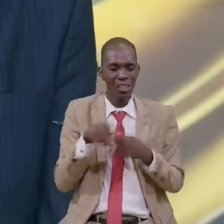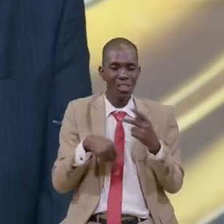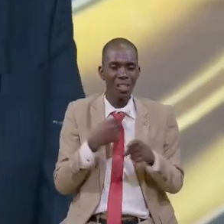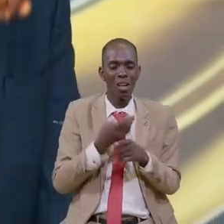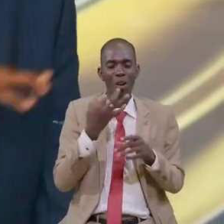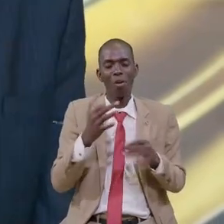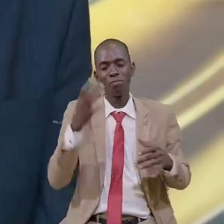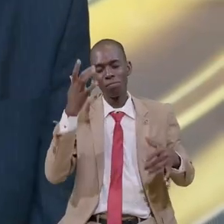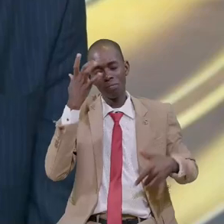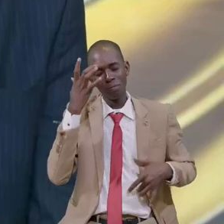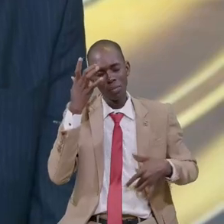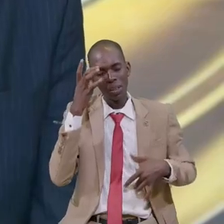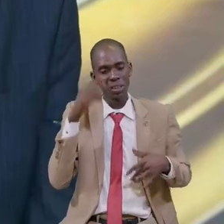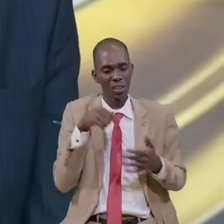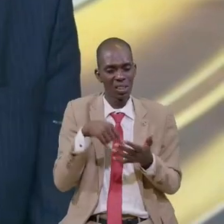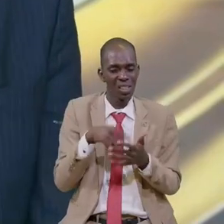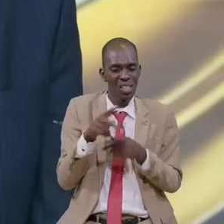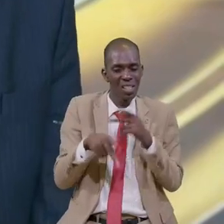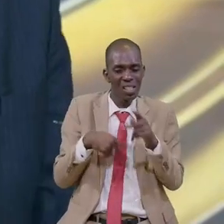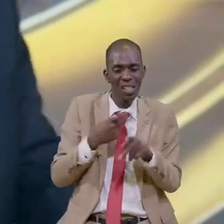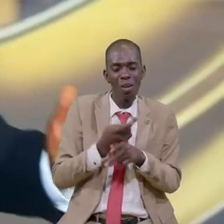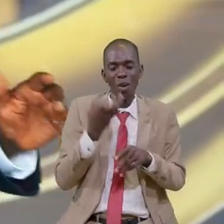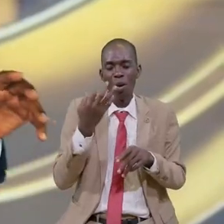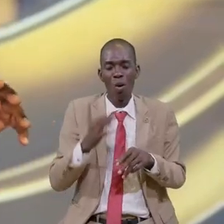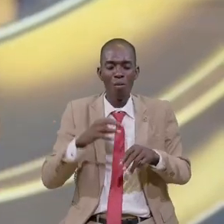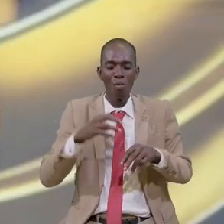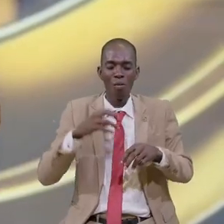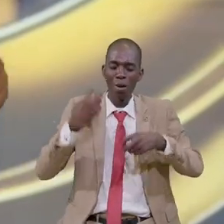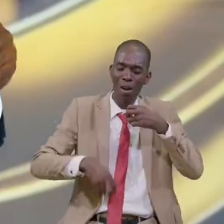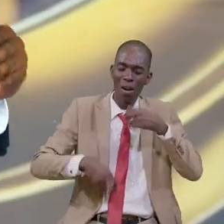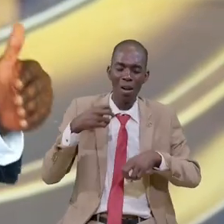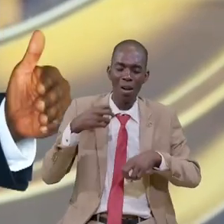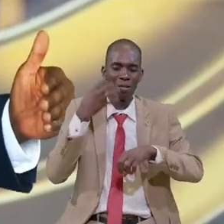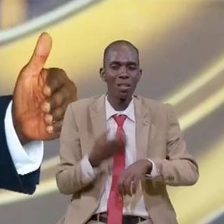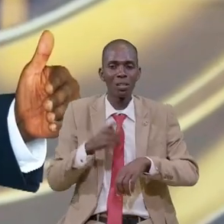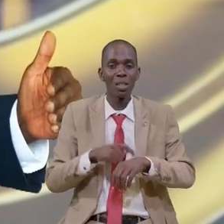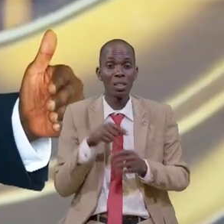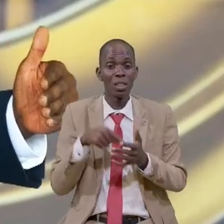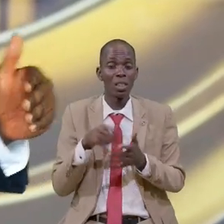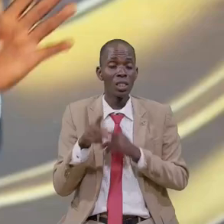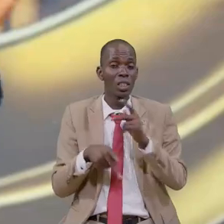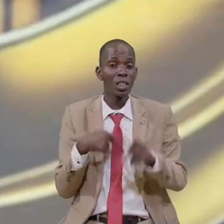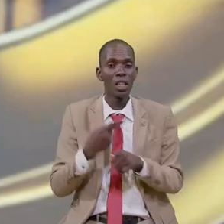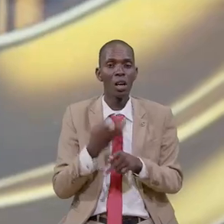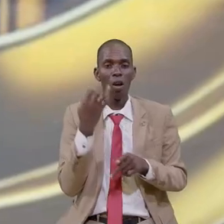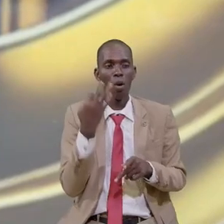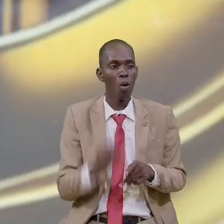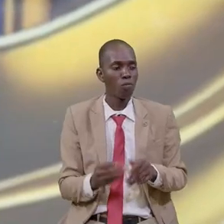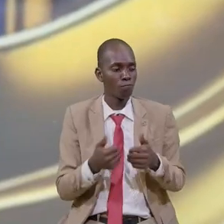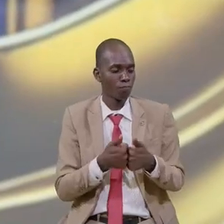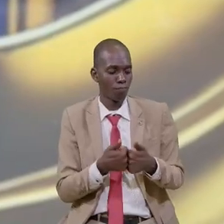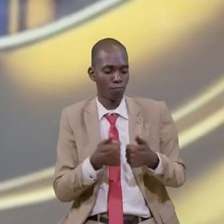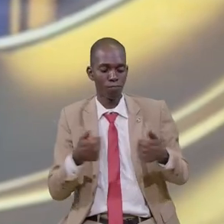ce type de maladie, ce type de difficulté, ce type de démarcation, ce